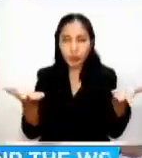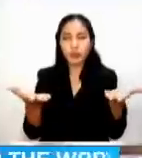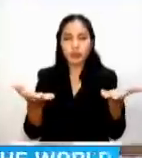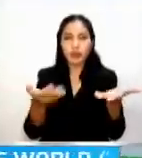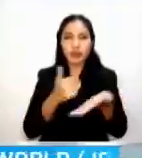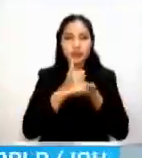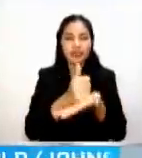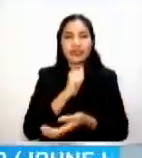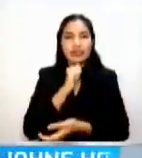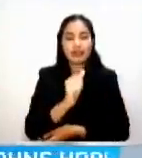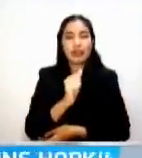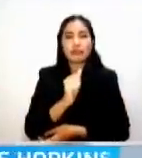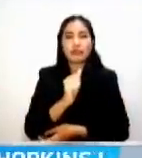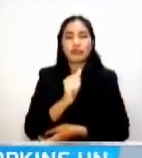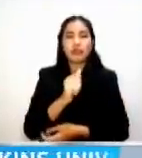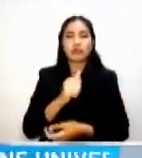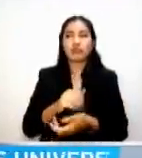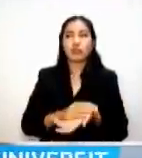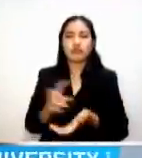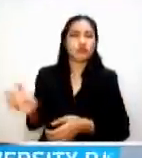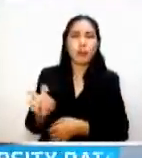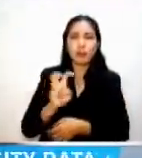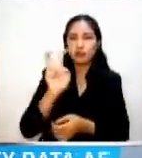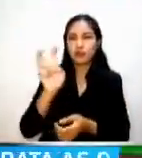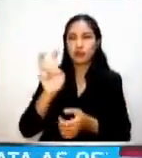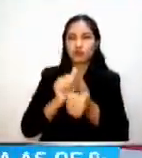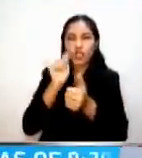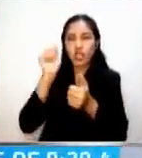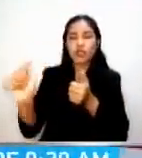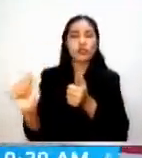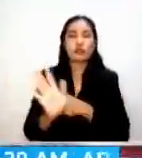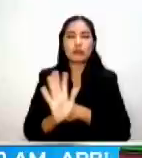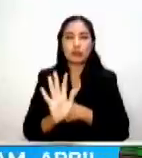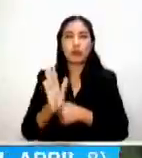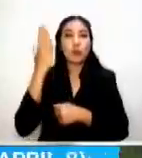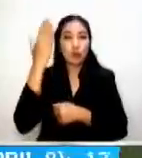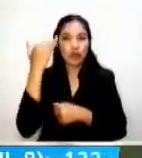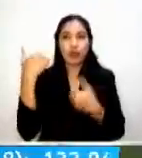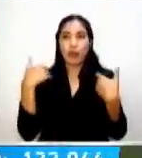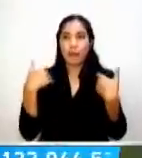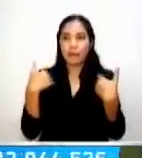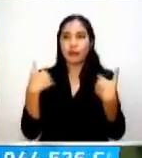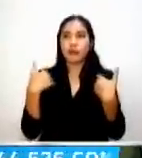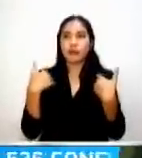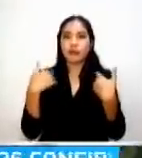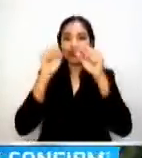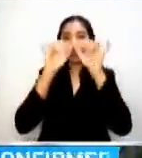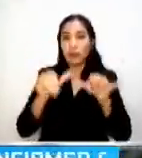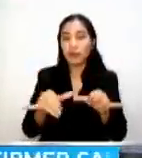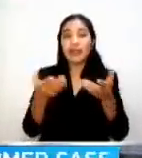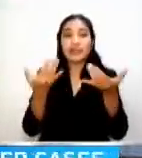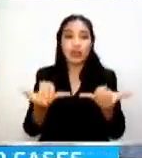sa malalayong lugar dahil sabay-sabay naman yung pagbibigay ng ayuda. At maliban dyan, ngayong ECQ, meron din naman